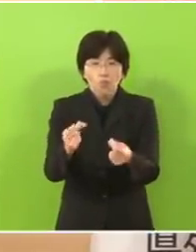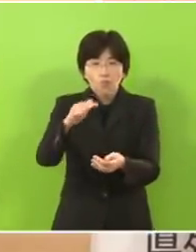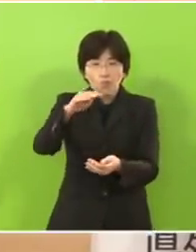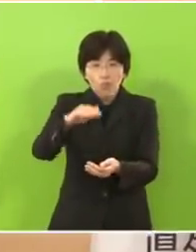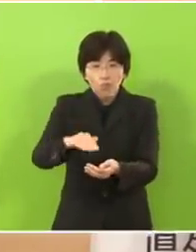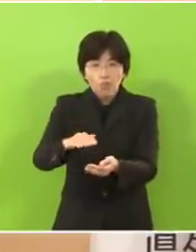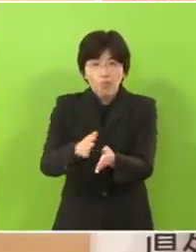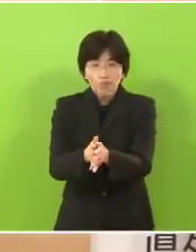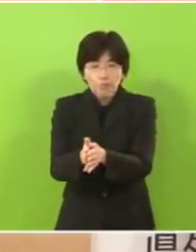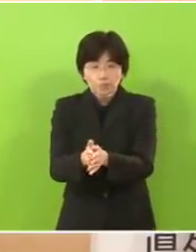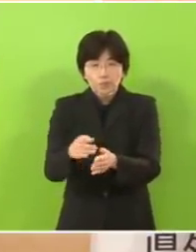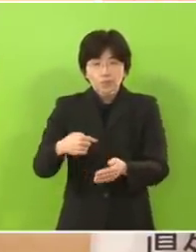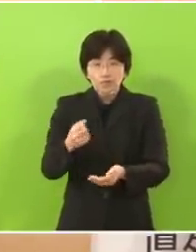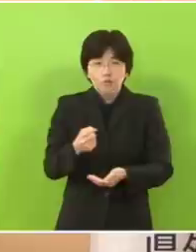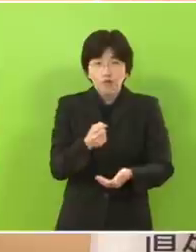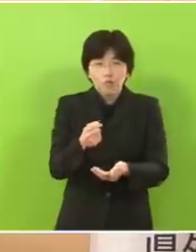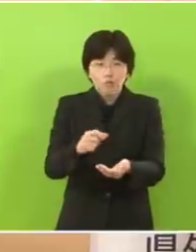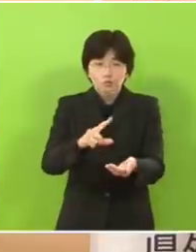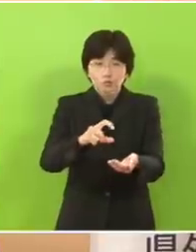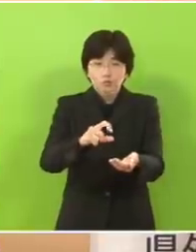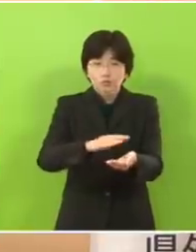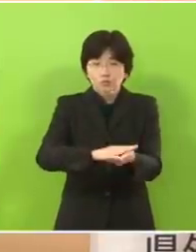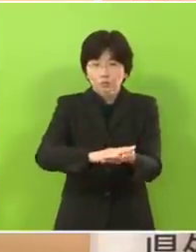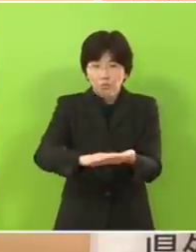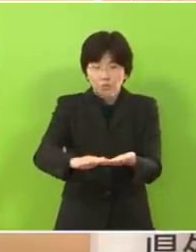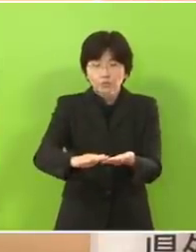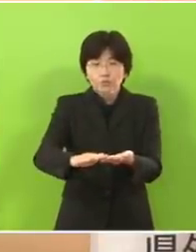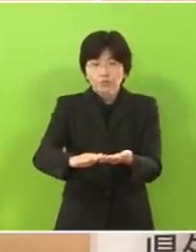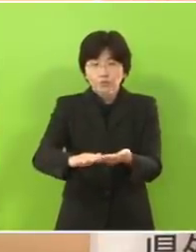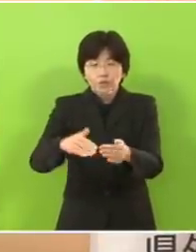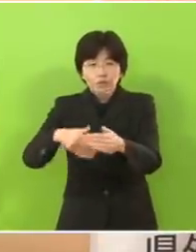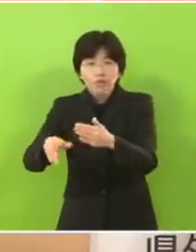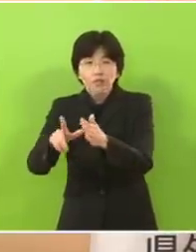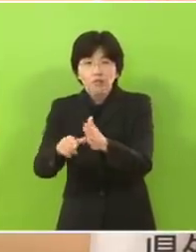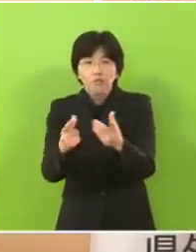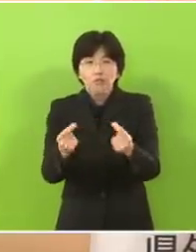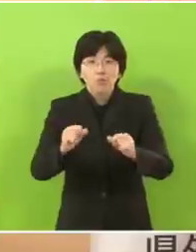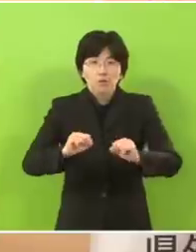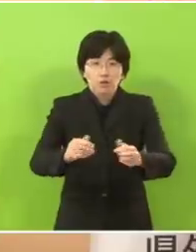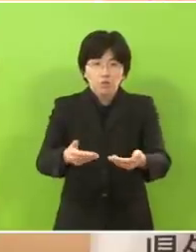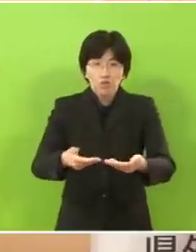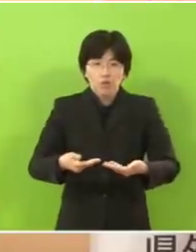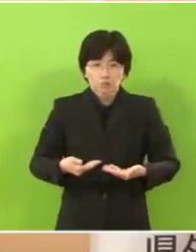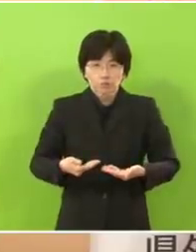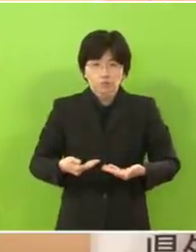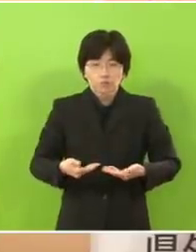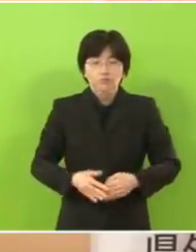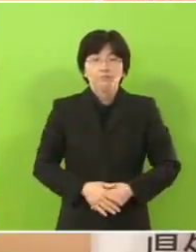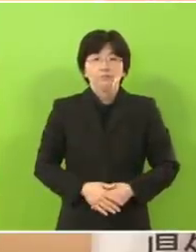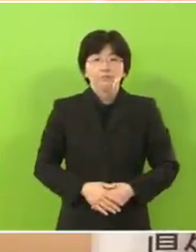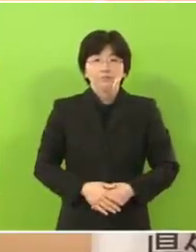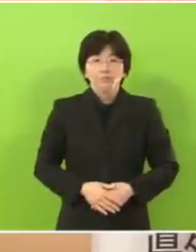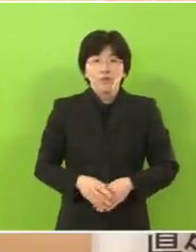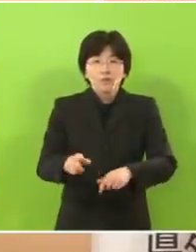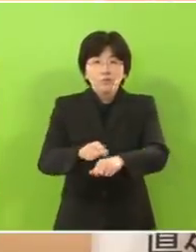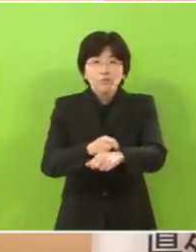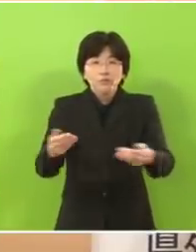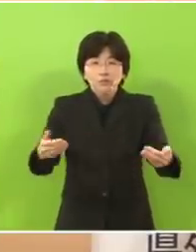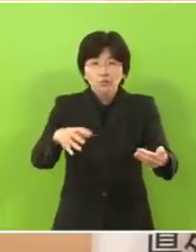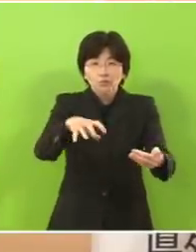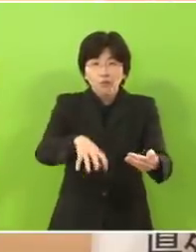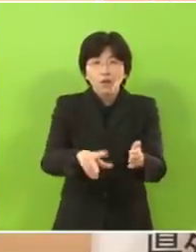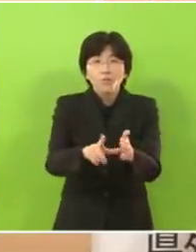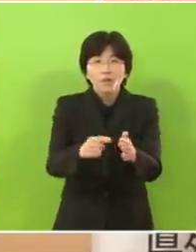持参されたもの手指消毒を退店時にも行っていただくことそして特に職場では